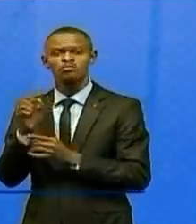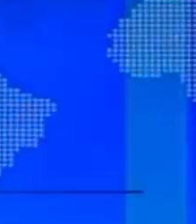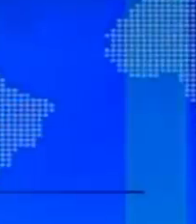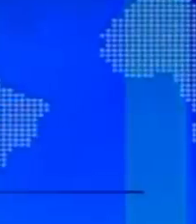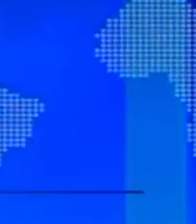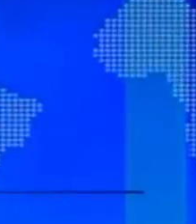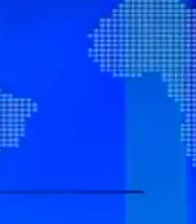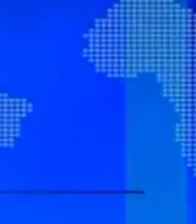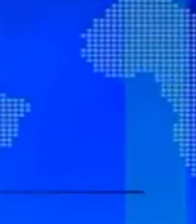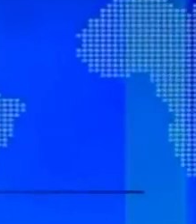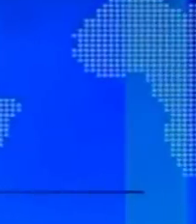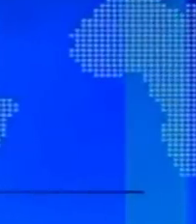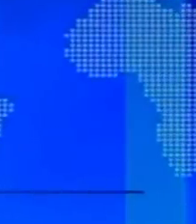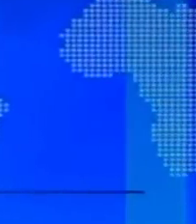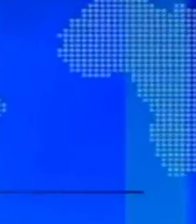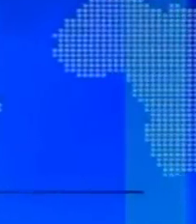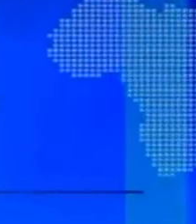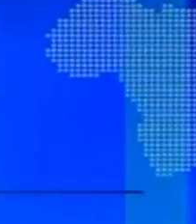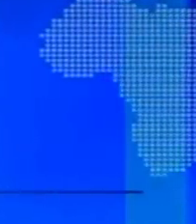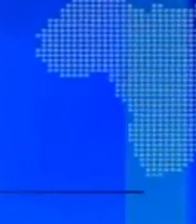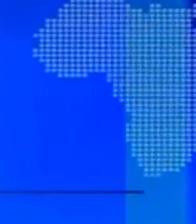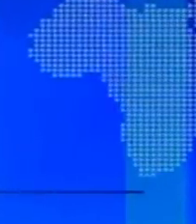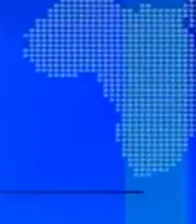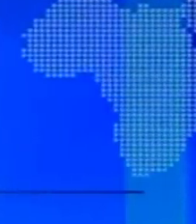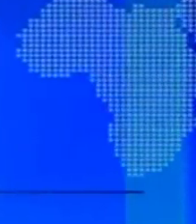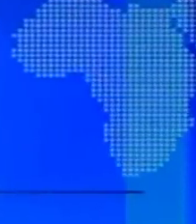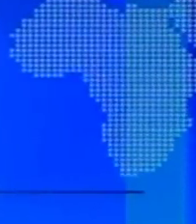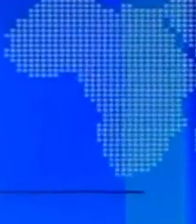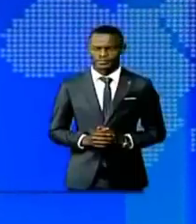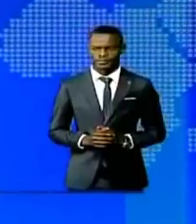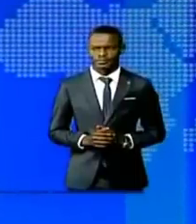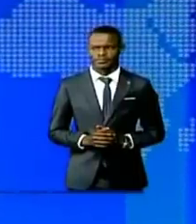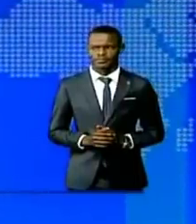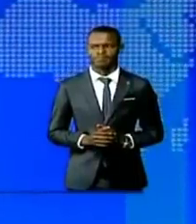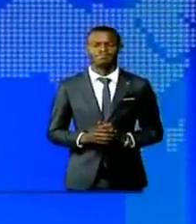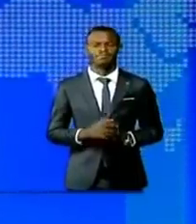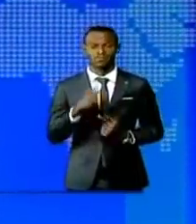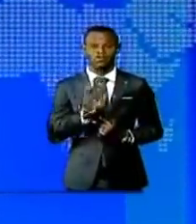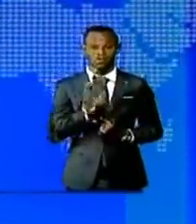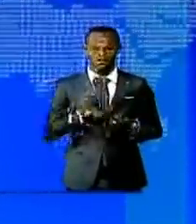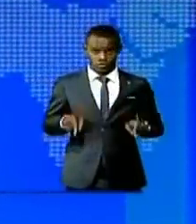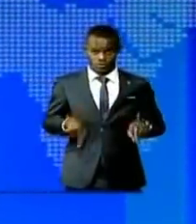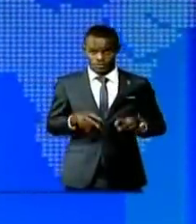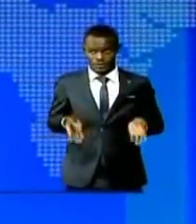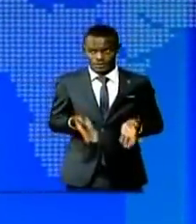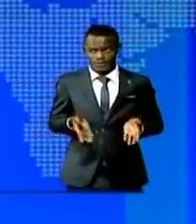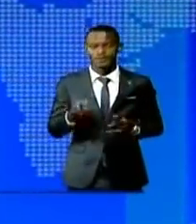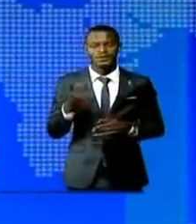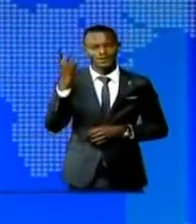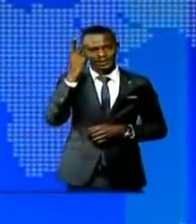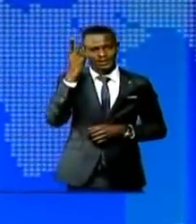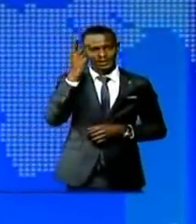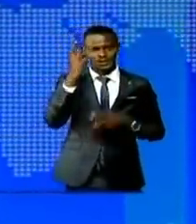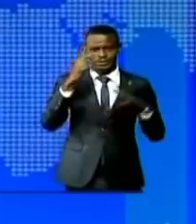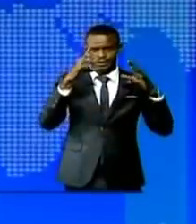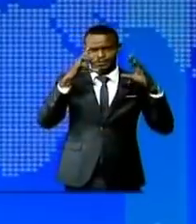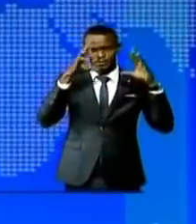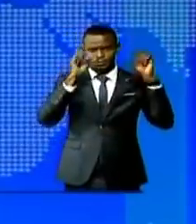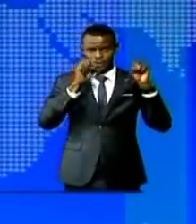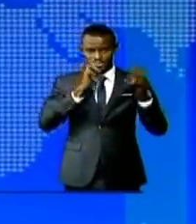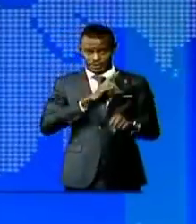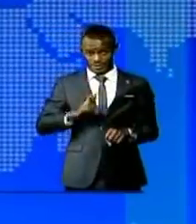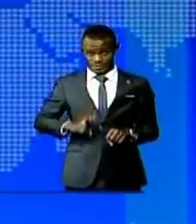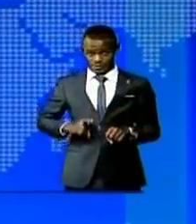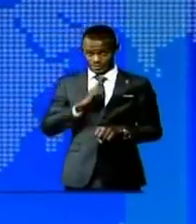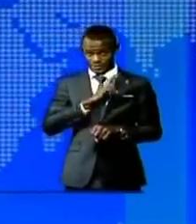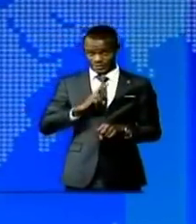négatives. Voilà, toujours à Kinshasa, le président de la République, commandant suprême des forces armées de la RDC, de